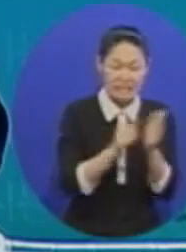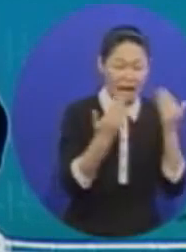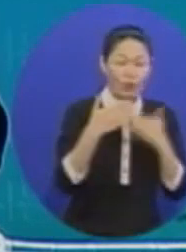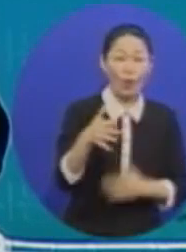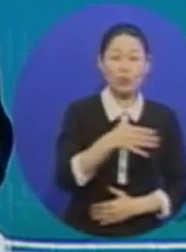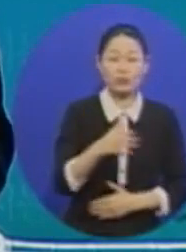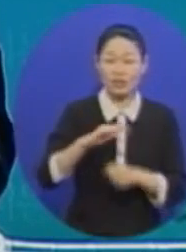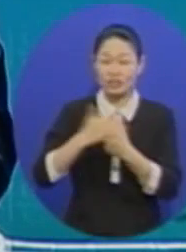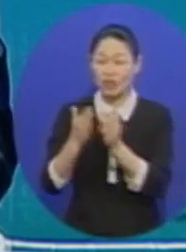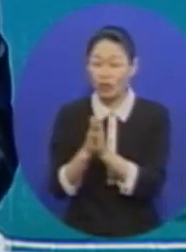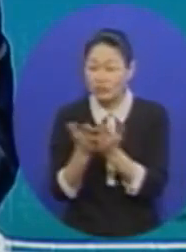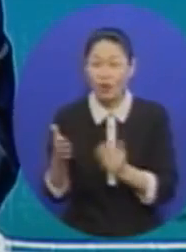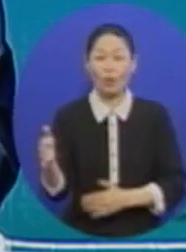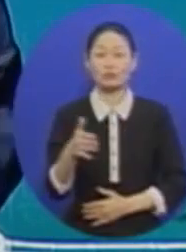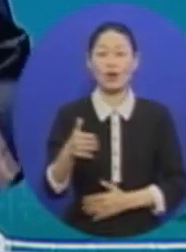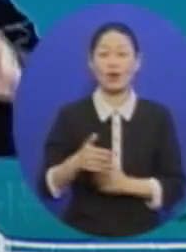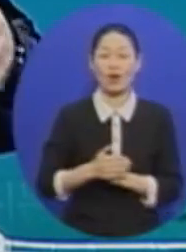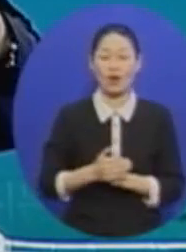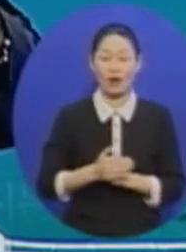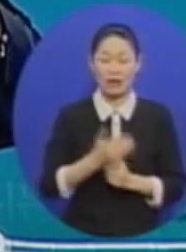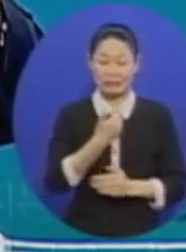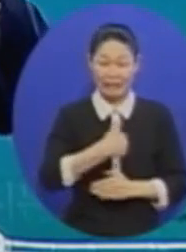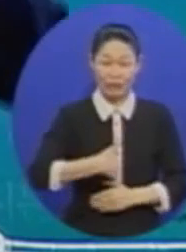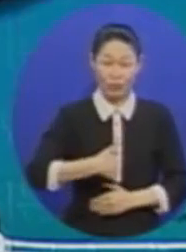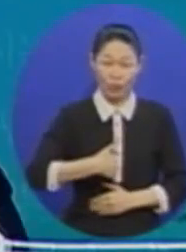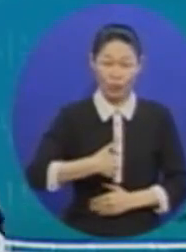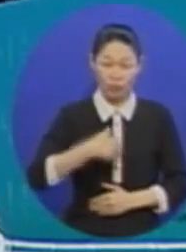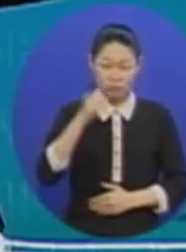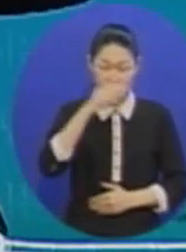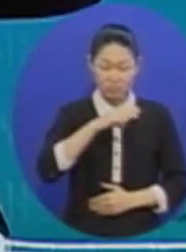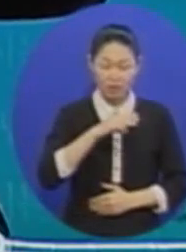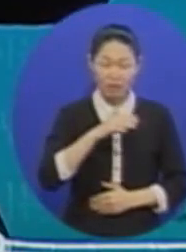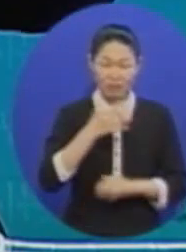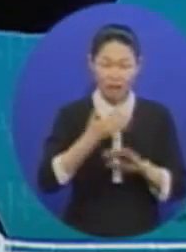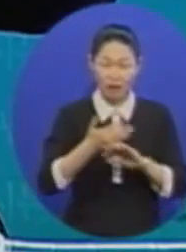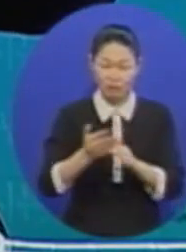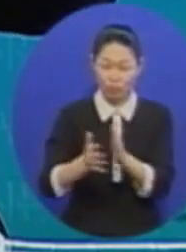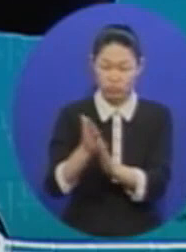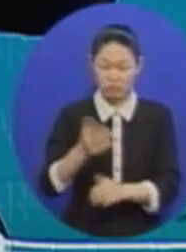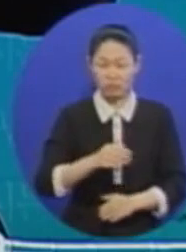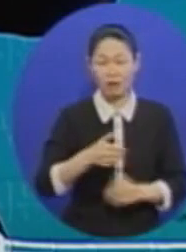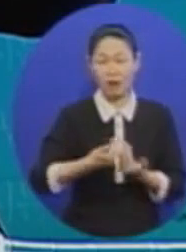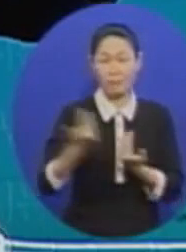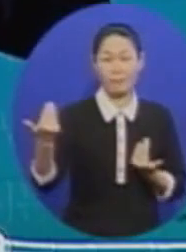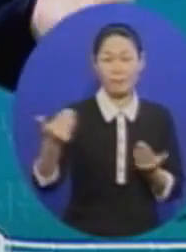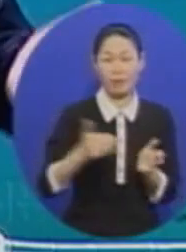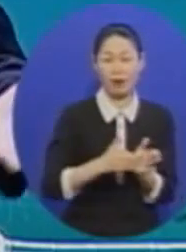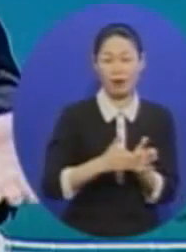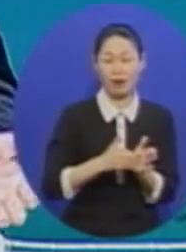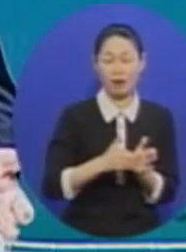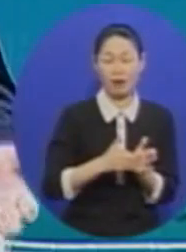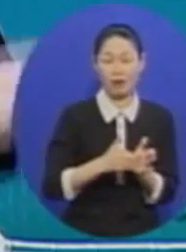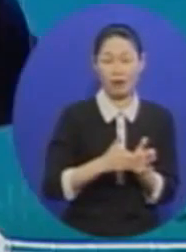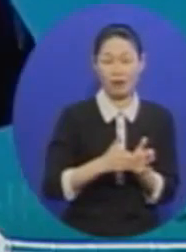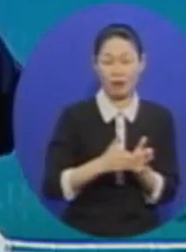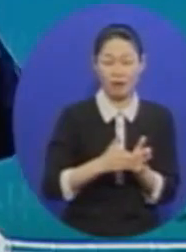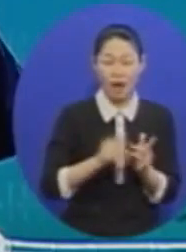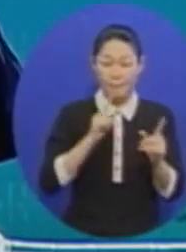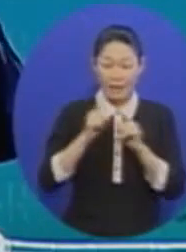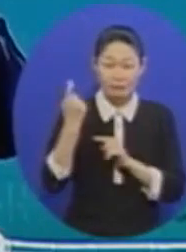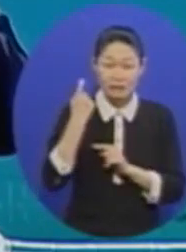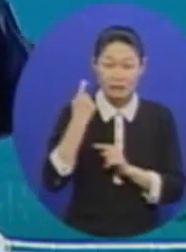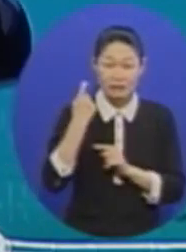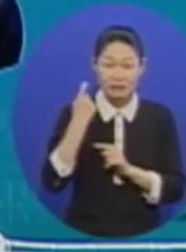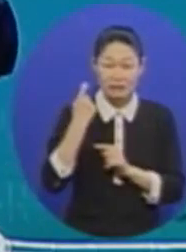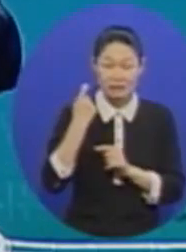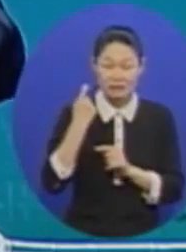성경책 또 없었어요 사도들은 그냥 다른 도시로 떠나가 버렸어요 아 말씀들은